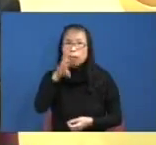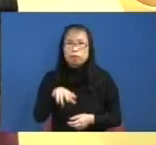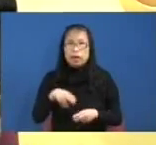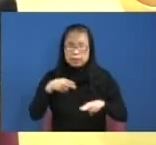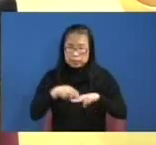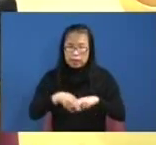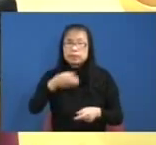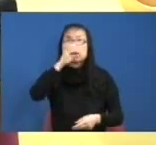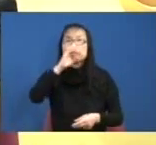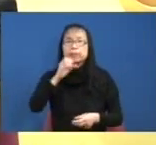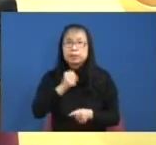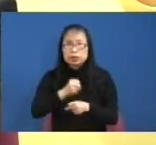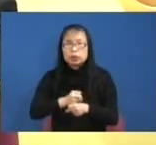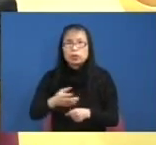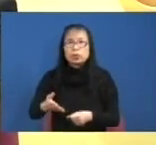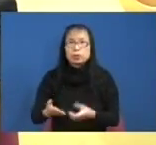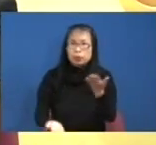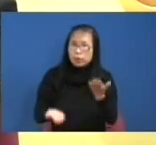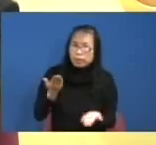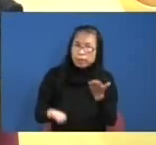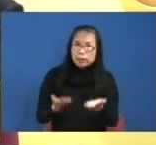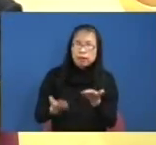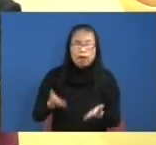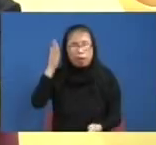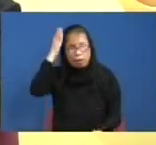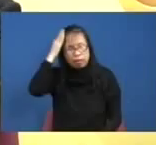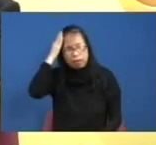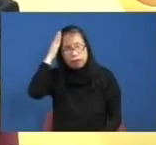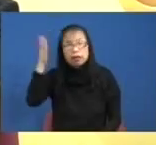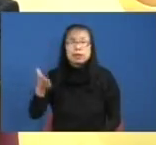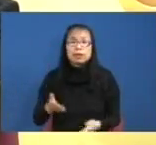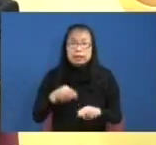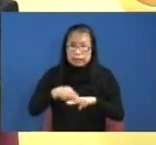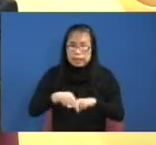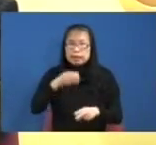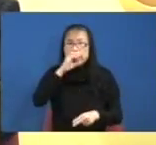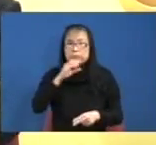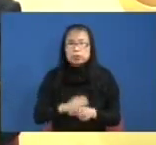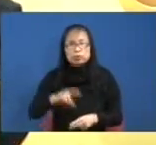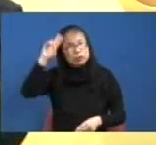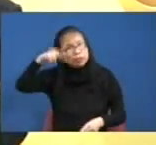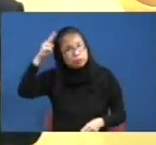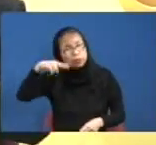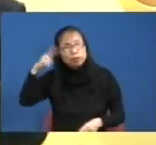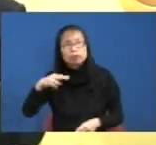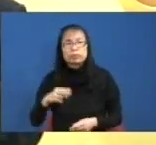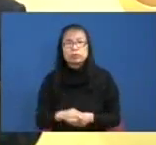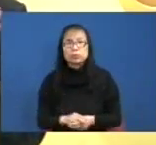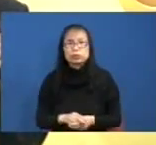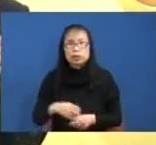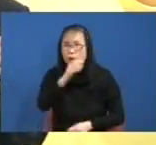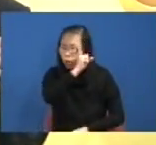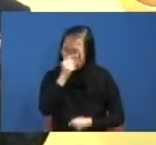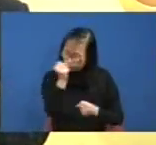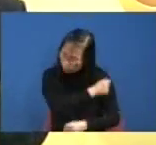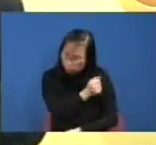樣，咁呢個仲係一個比較頭赤嘅問題啊，因為餐飲業大家都成日覺得哇，係一個辛苦嘅